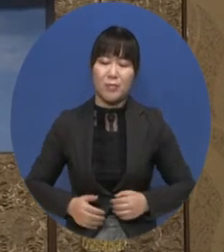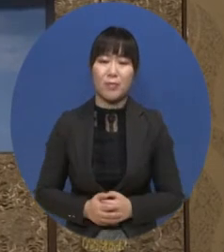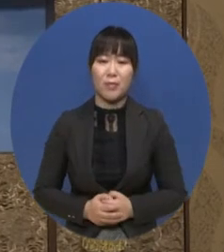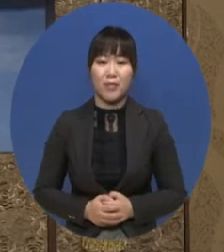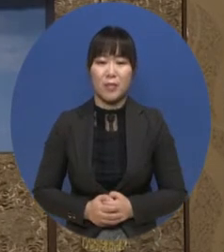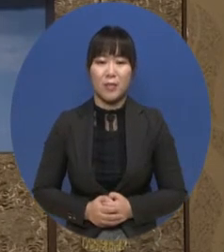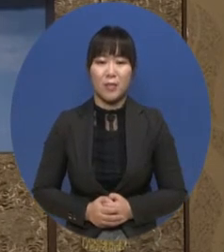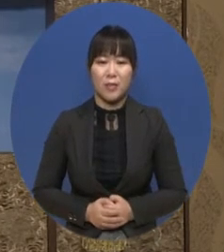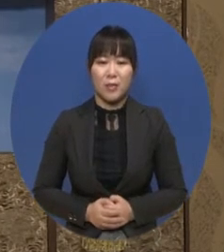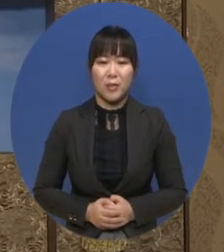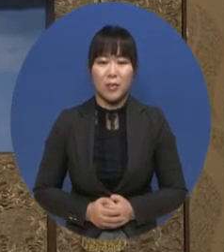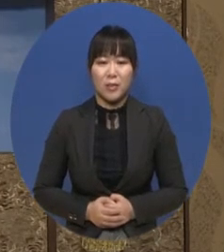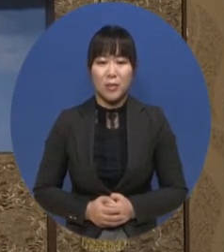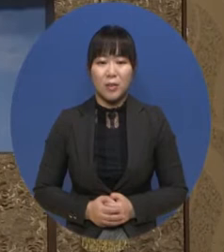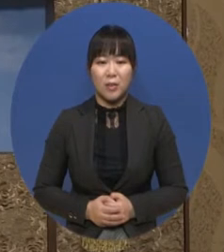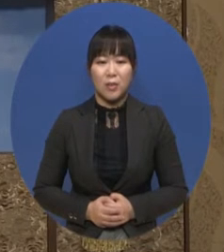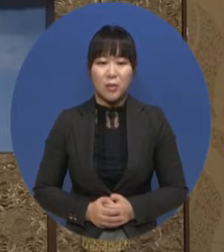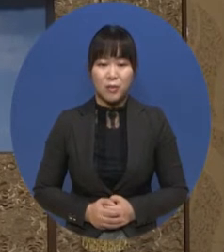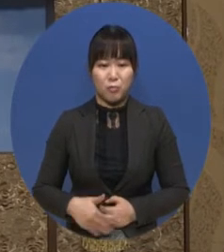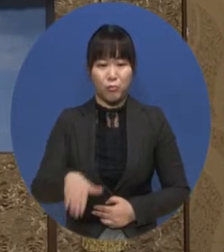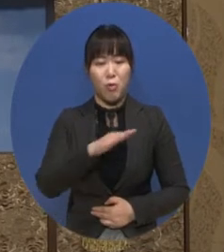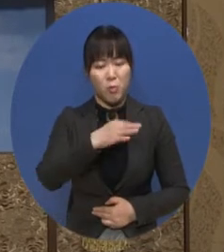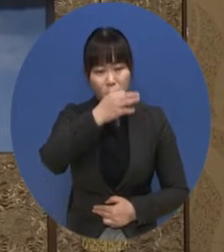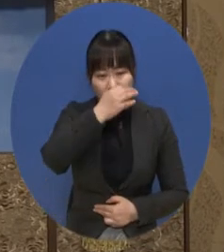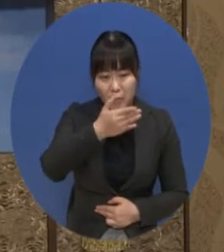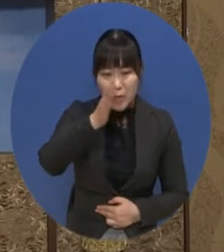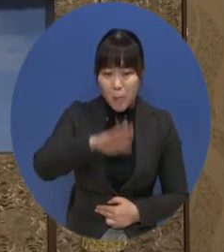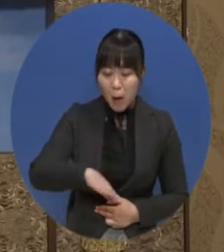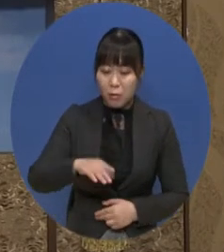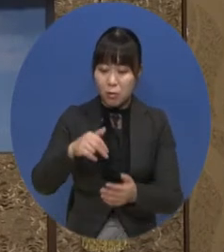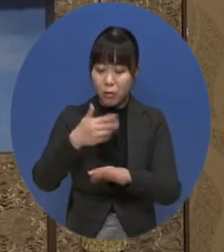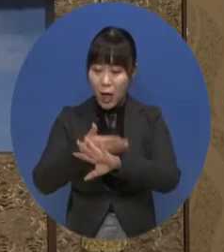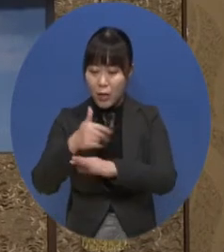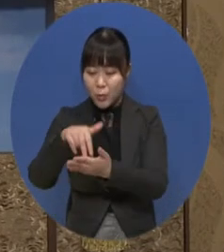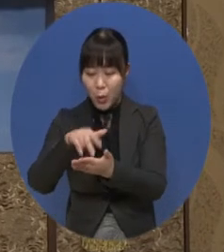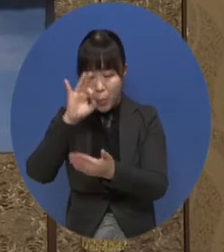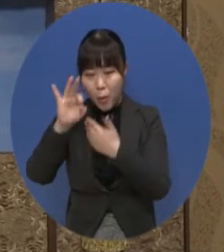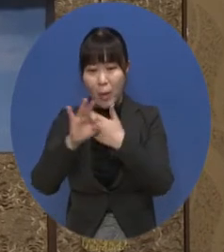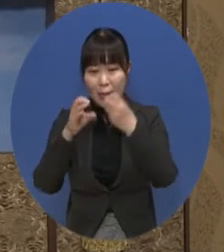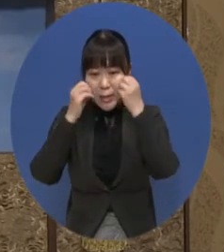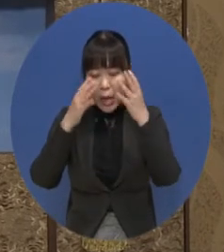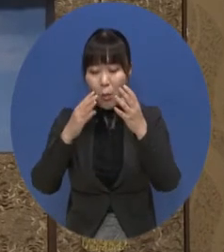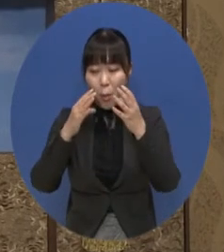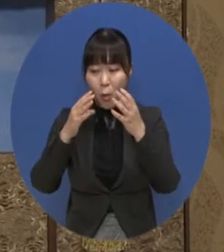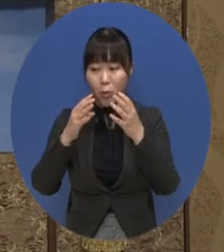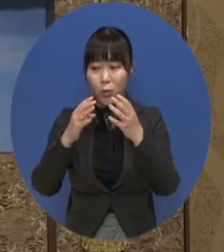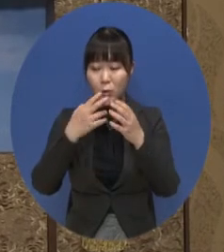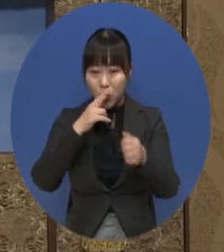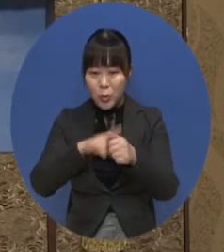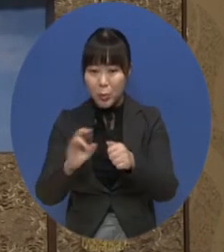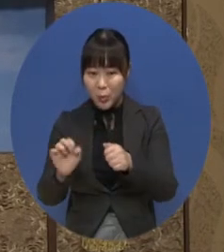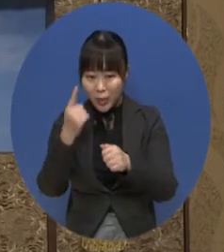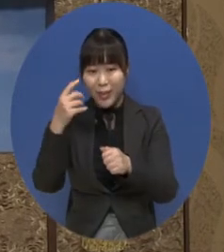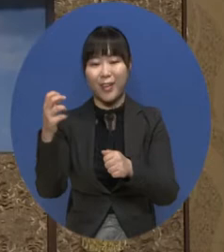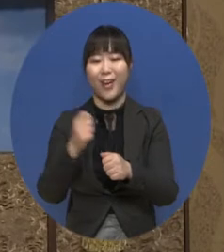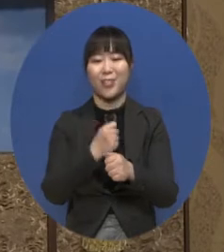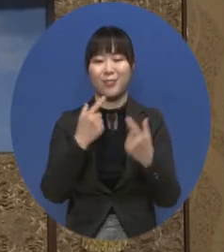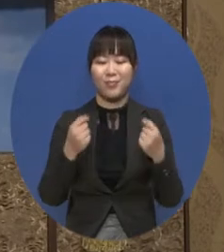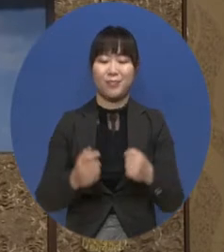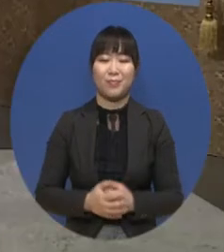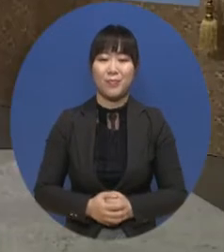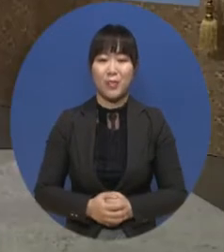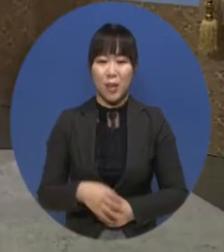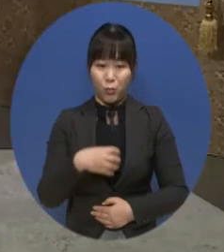해서 예, 한편으로 매우 힘들고 한편으로 또 새로운 계기를 맞아서 준비하고 있는 시간인 것 네, 같아요. 네,